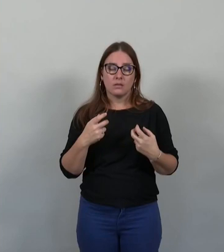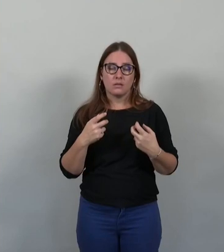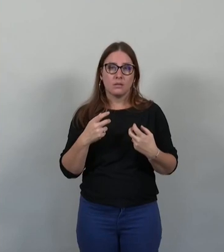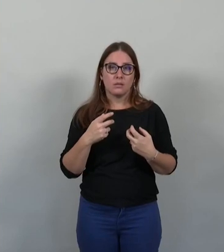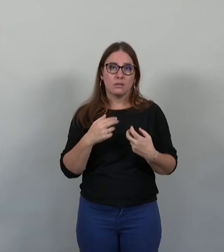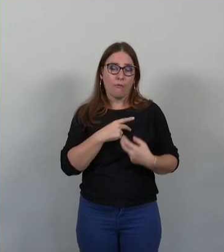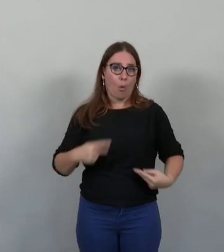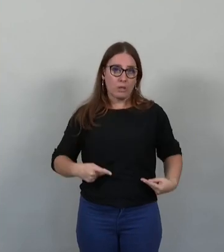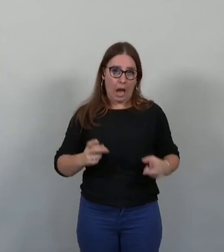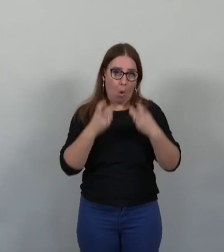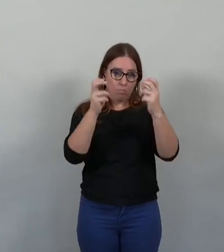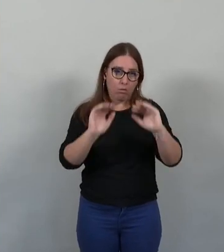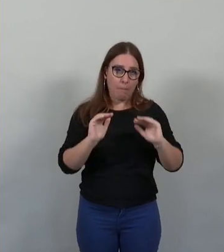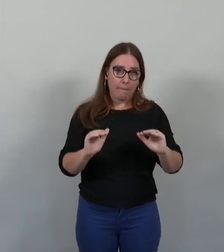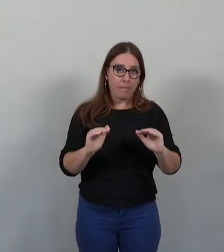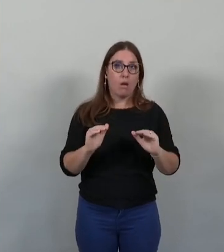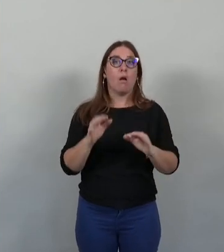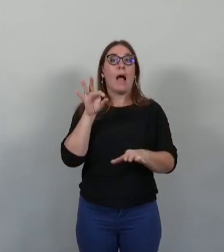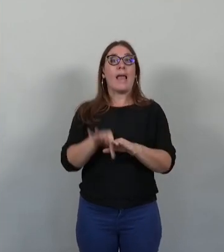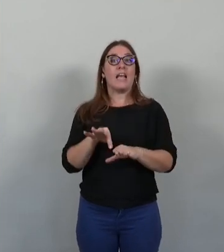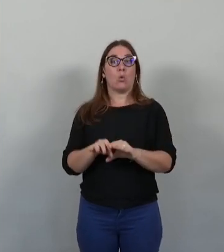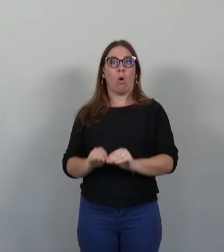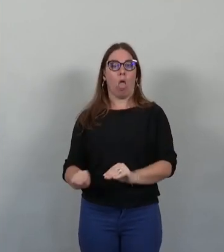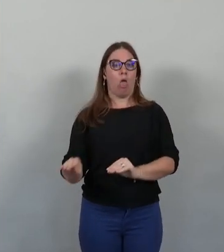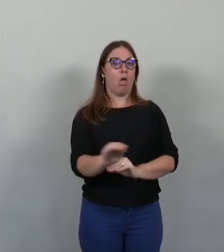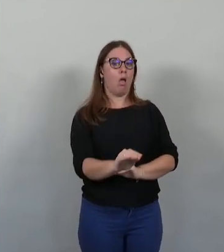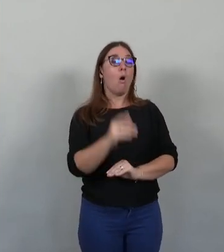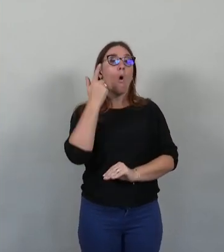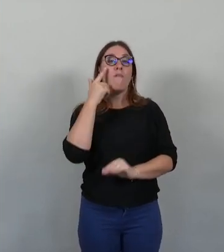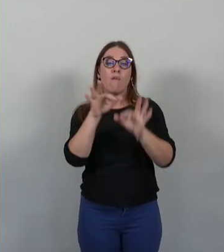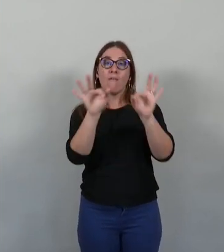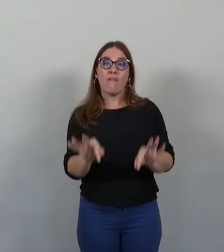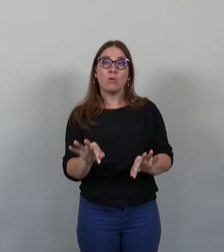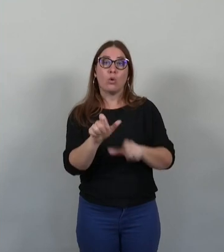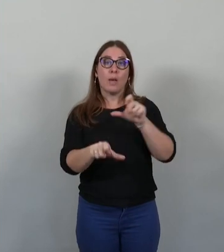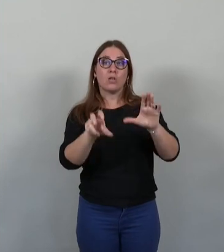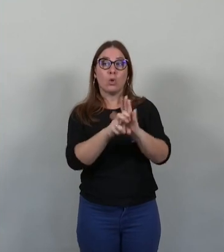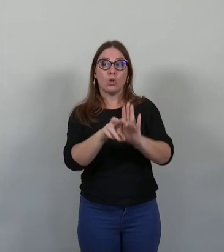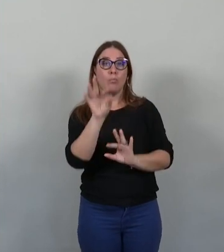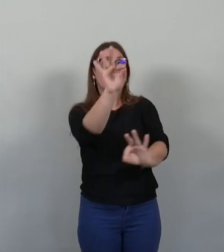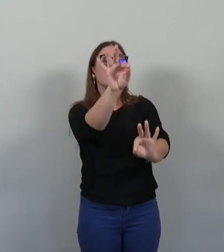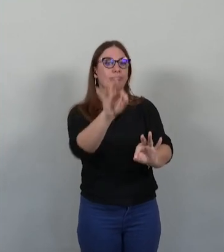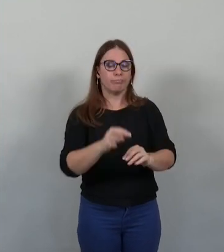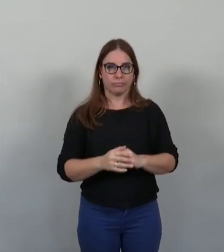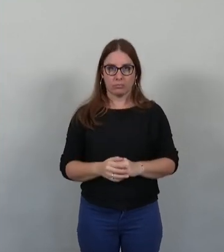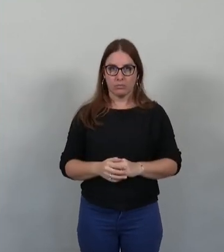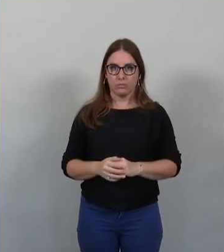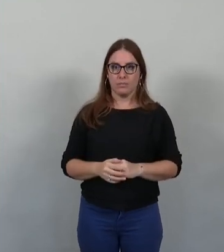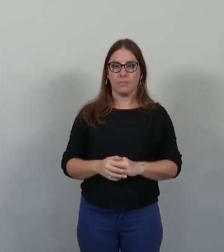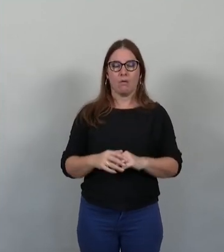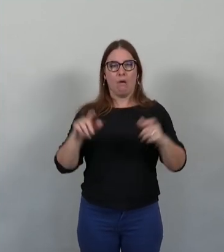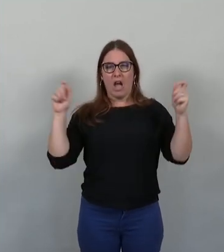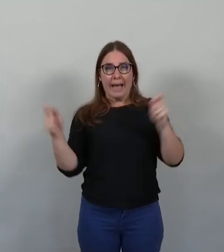repoussez à après les élections l'heure de la douloureuse pour les Grenoblois en l'absence de toute réforme de